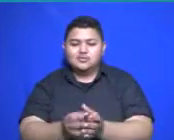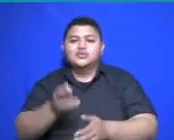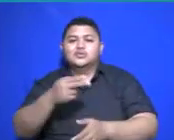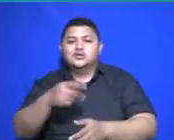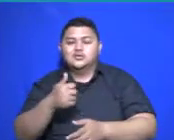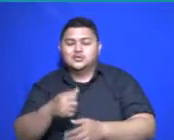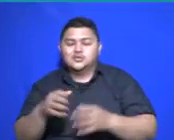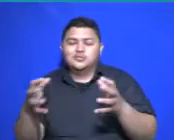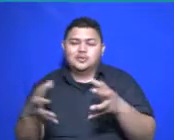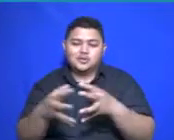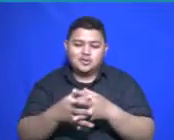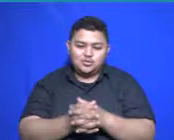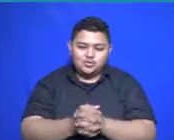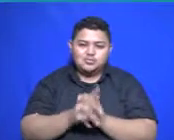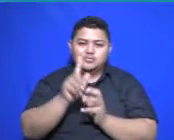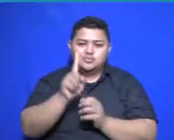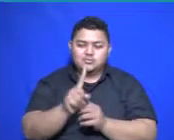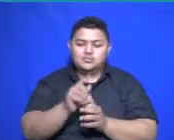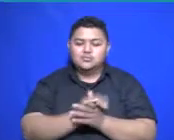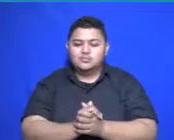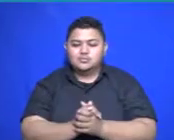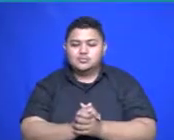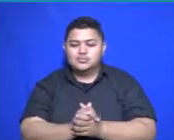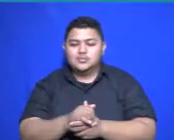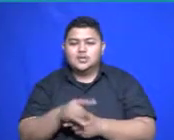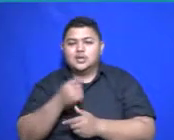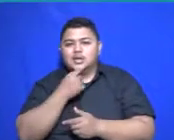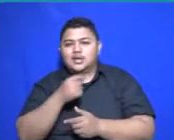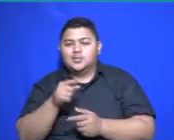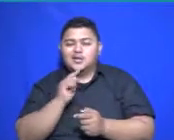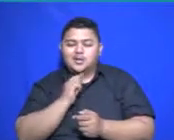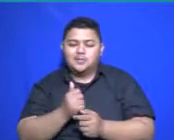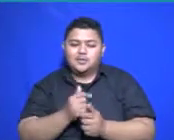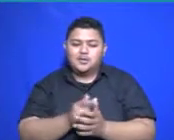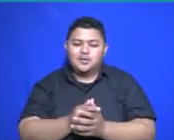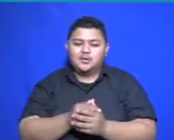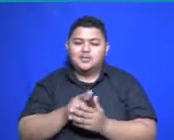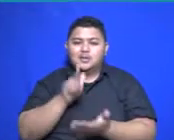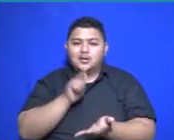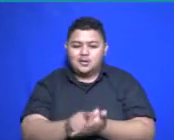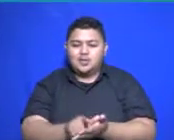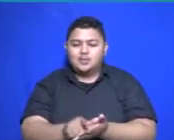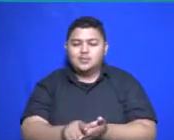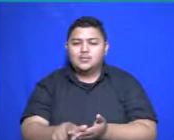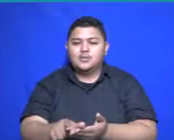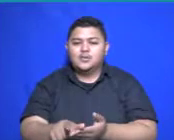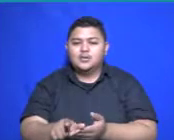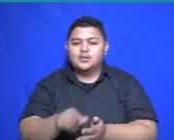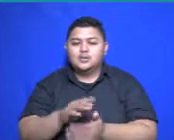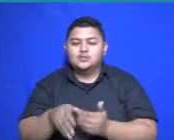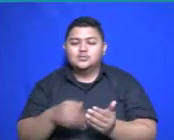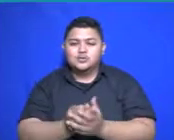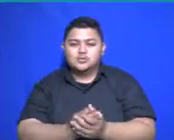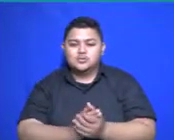bersatu. Dan ini hanya ini kata yang paling tepat untuk kami laporkan kepada forum yang sangat terhormat